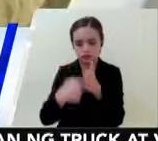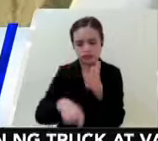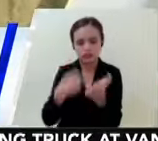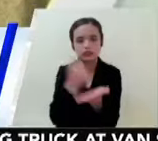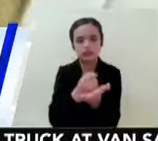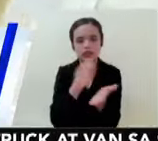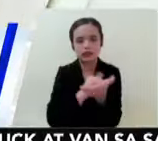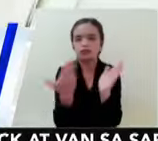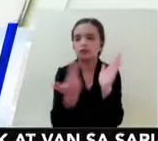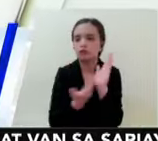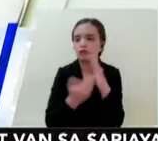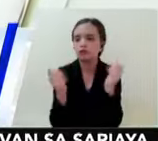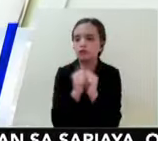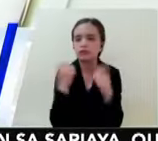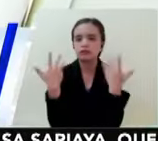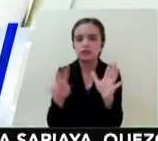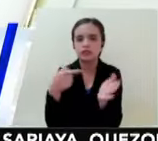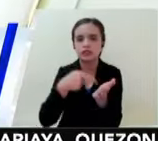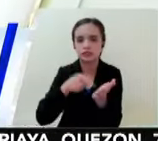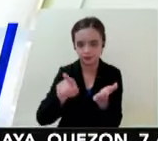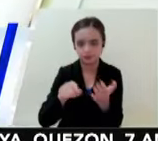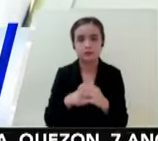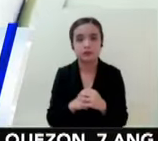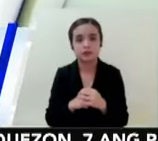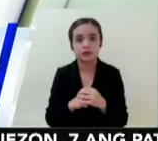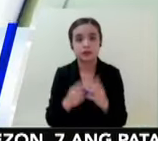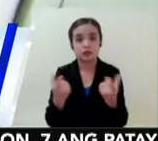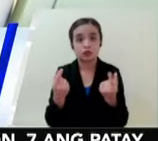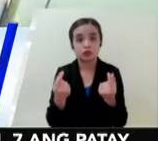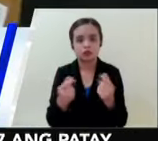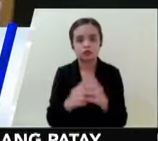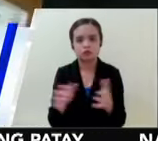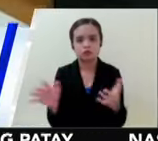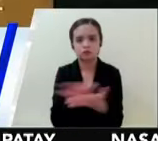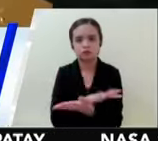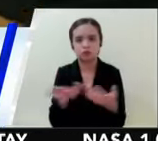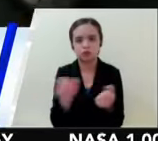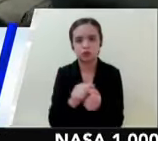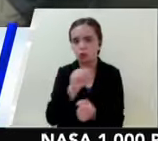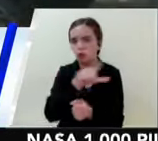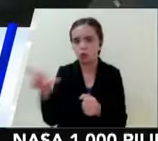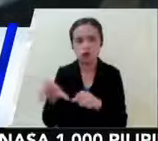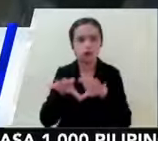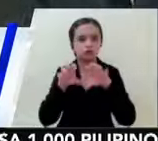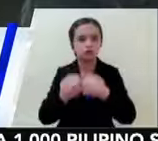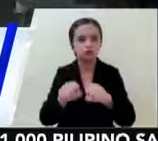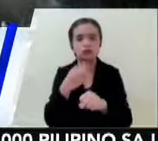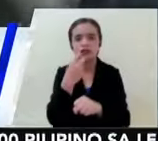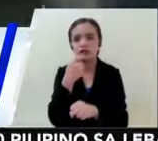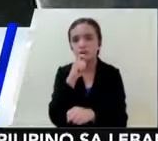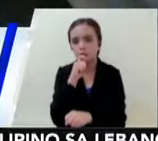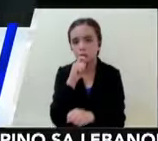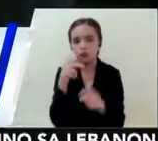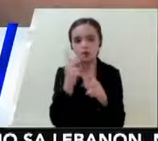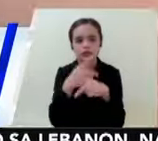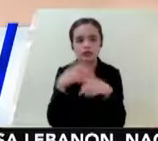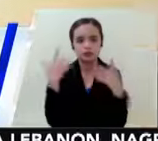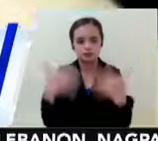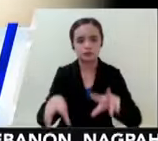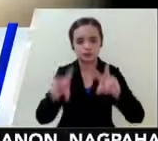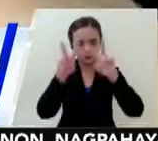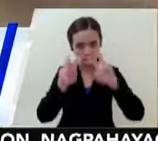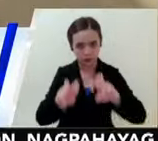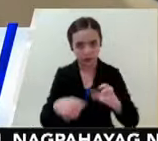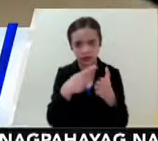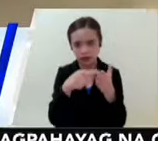ang produkto. Sisirain ng ahensya ang mga nakumpiskang vape product matapos sumailalim sa inventaryo. Sinusubukan po namin kunan na